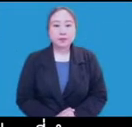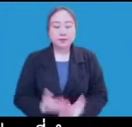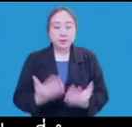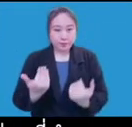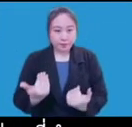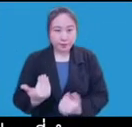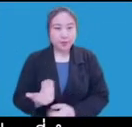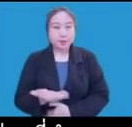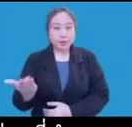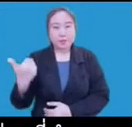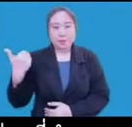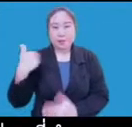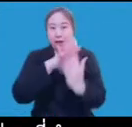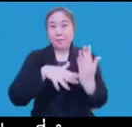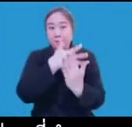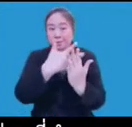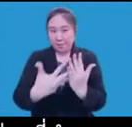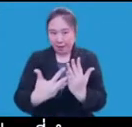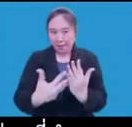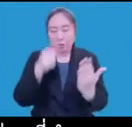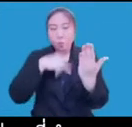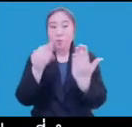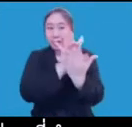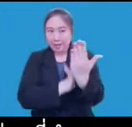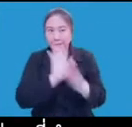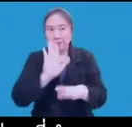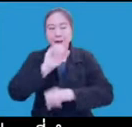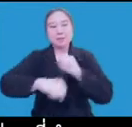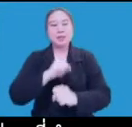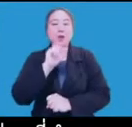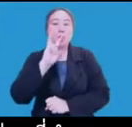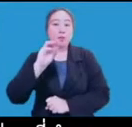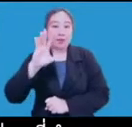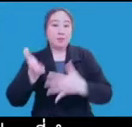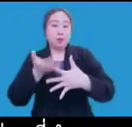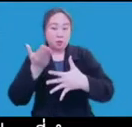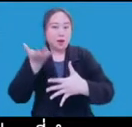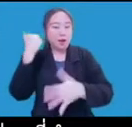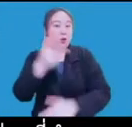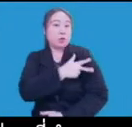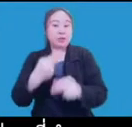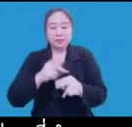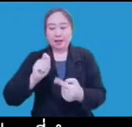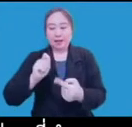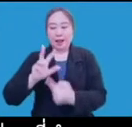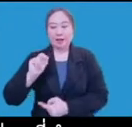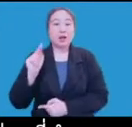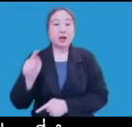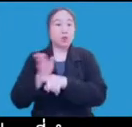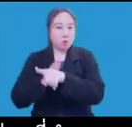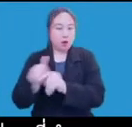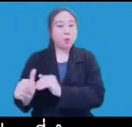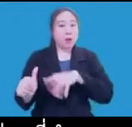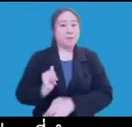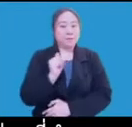แล้วทางกรมการชนเนี่ยก็นโยบายให้ใช้ทั่วประเทศประมาณต้นปี63นะครับตอนนั้นเนี่ยดร.อานนท์เนี่ยทำทีไปอบ